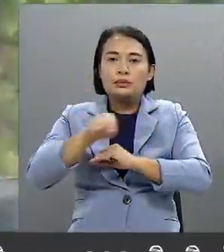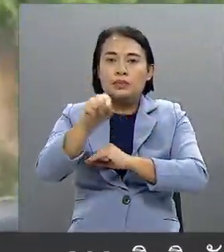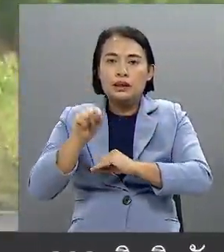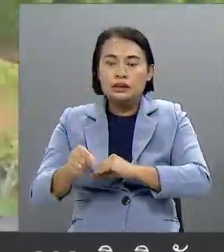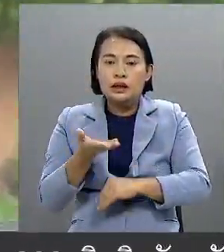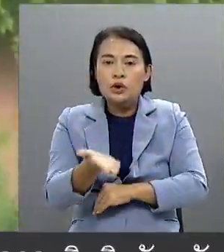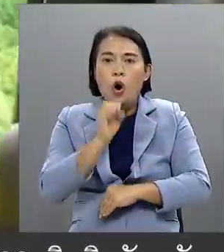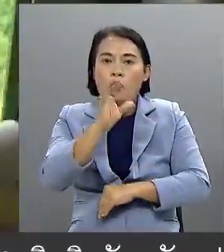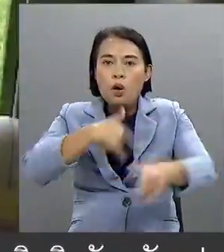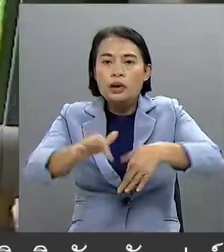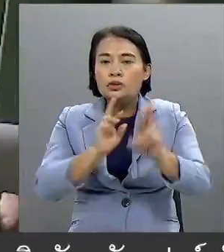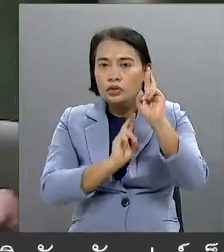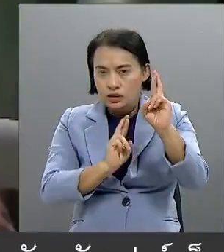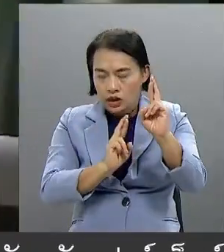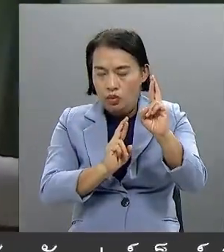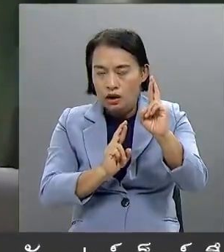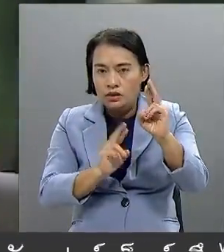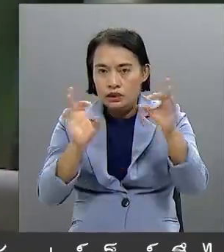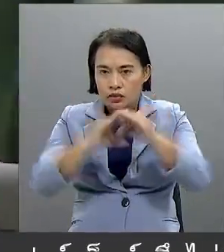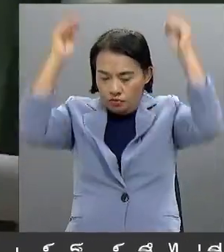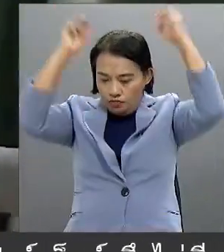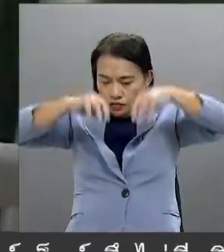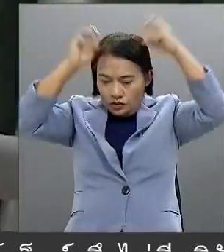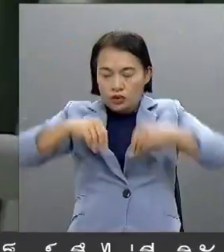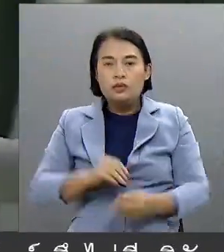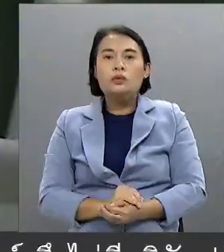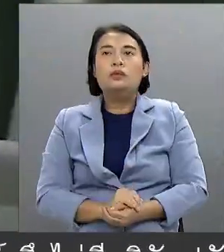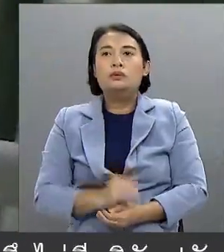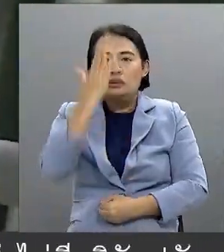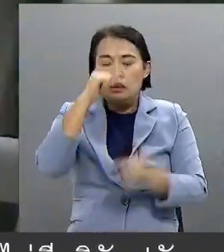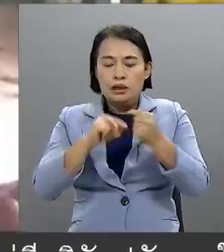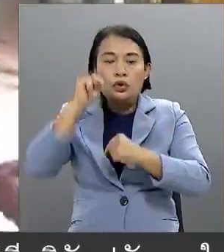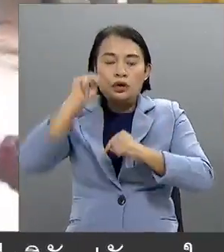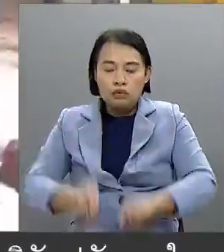ระวังอันตรายจากฝนที่ตกหนักซึ่งอาจจะทำให้เกิดน้ำท่วมฉับพลันและน้ำป่าไหลหลากได้ค่ะ